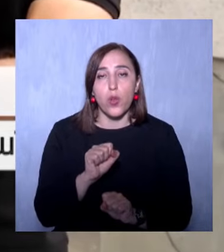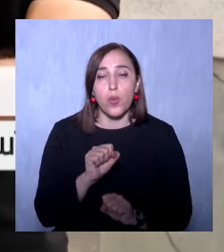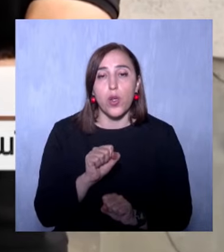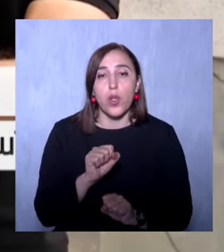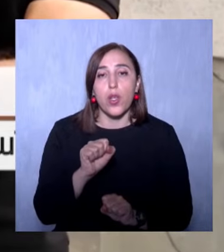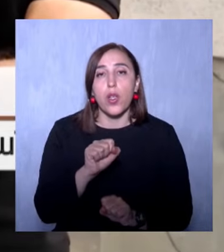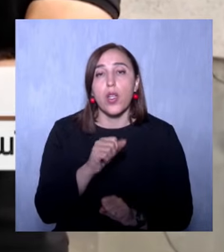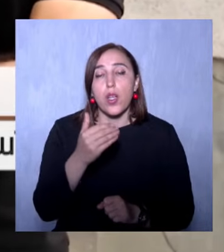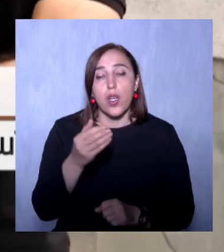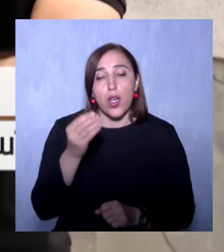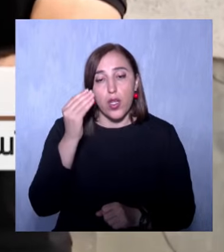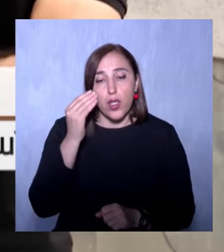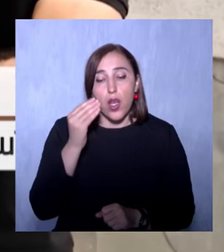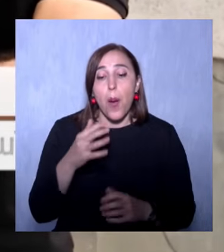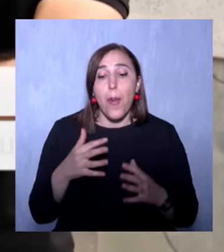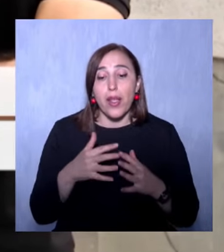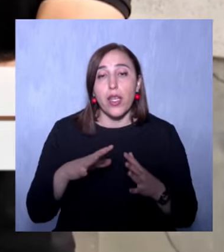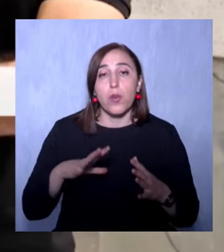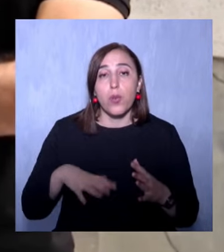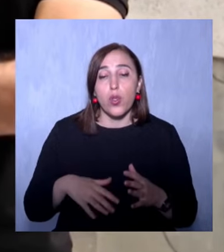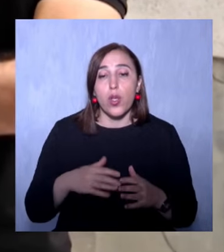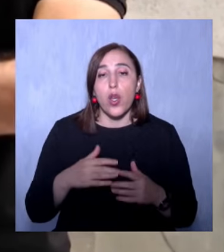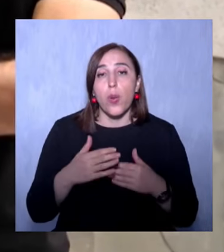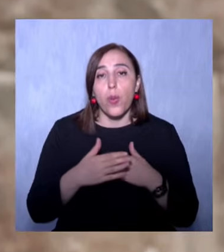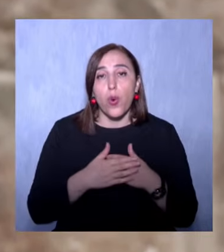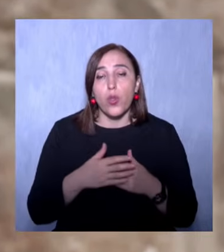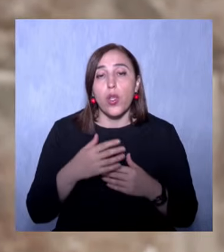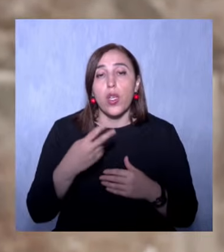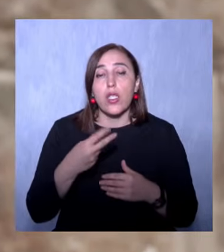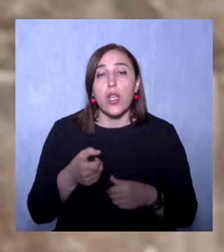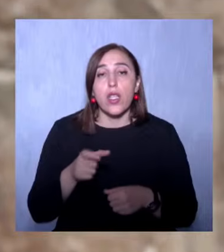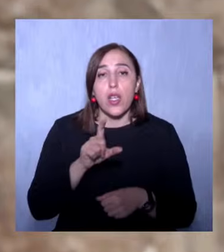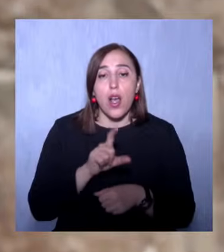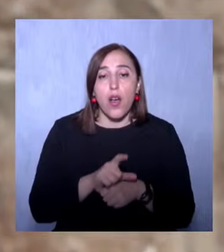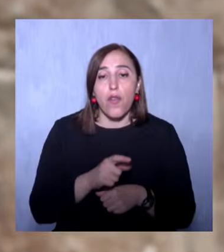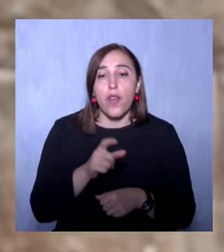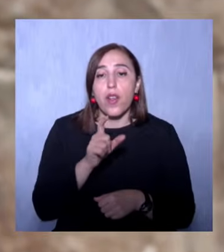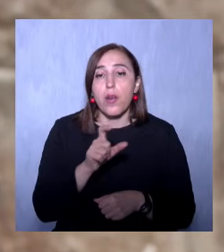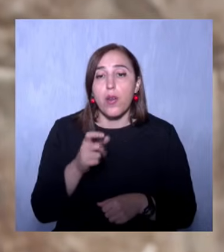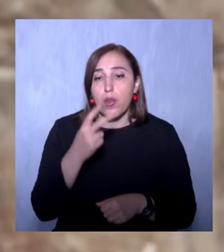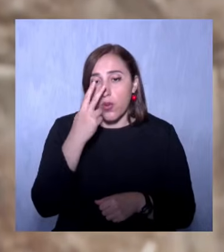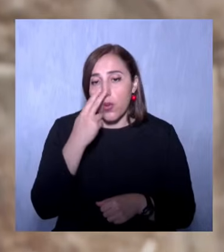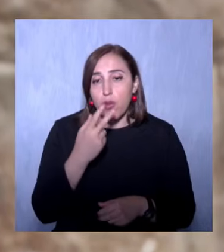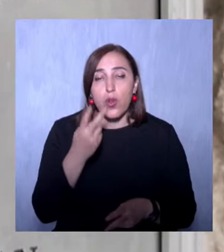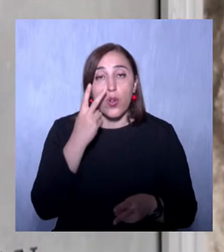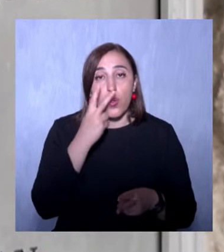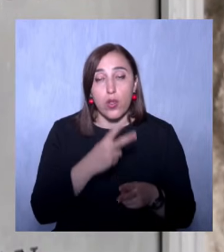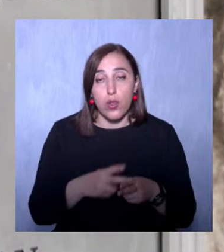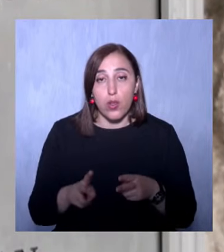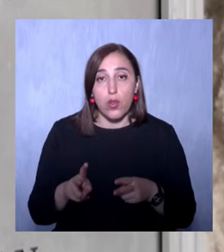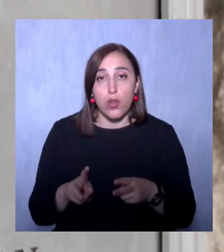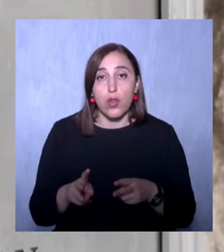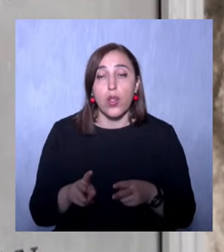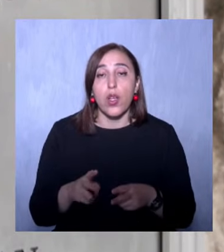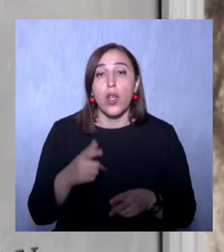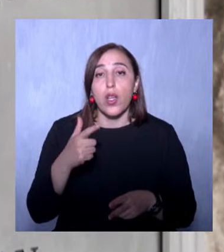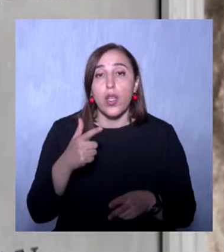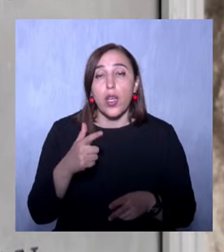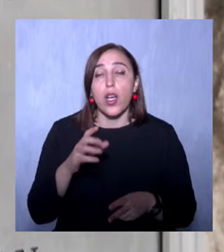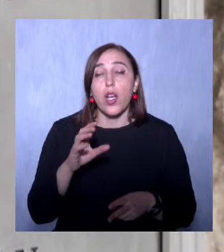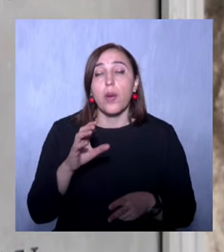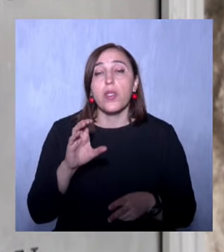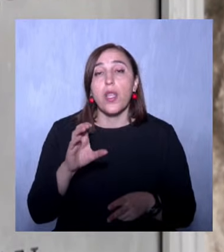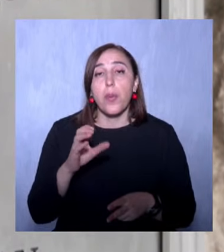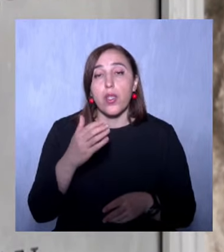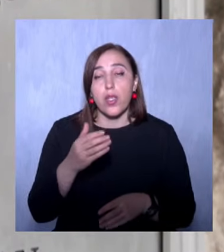տվյալներով պատերազմից շուրջ 1 տարի անց մոտ 2 տասնյակ քաղաքացիական անձանց ճակատագիր դեռ անհայտ է։ Գեղամ Ստեփանյանի